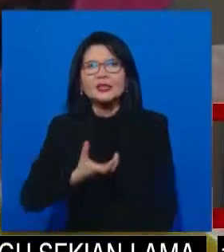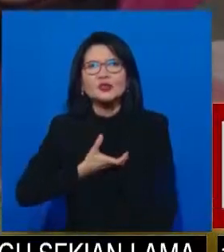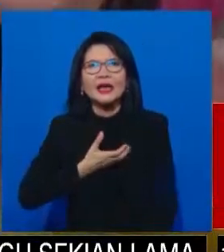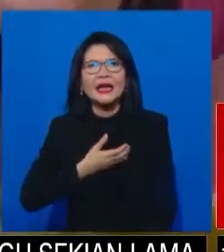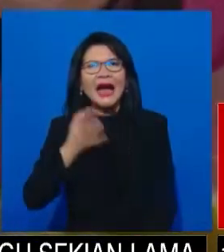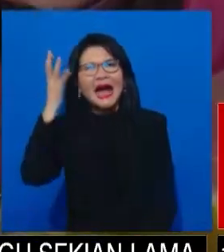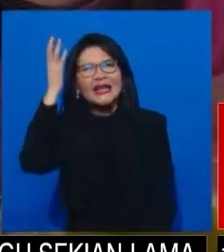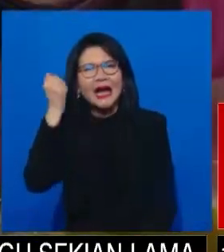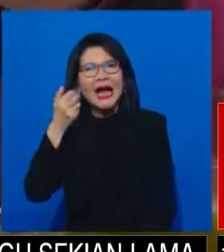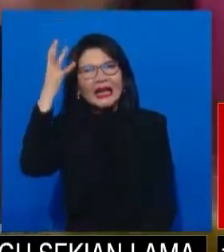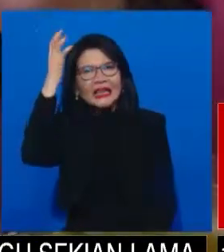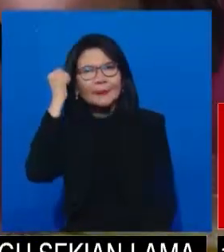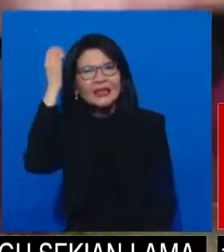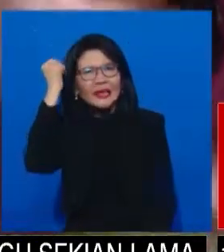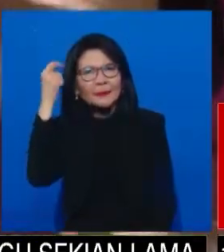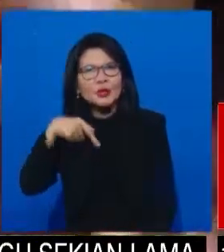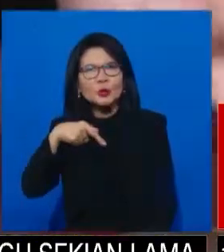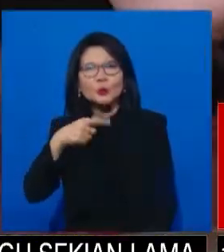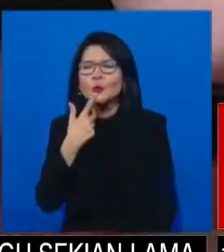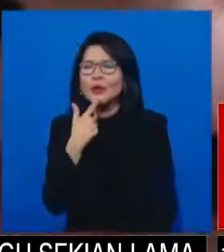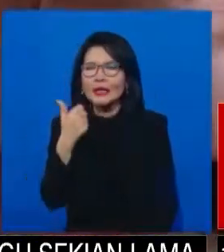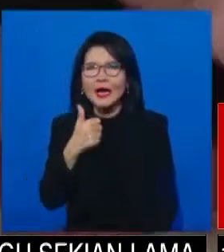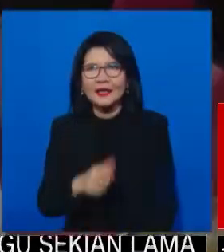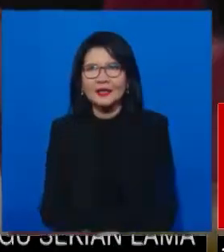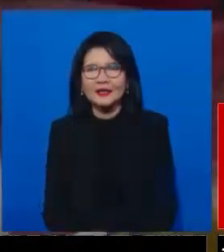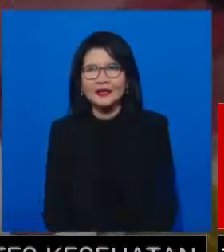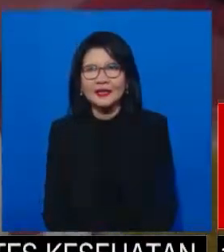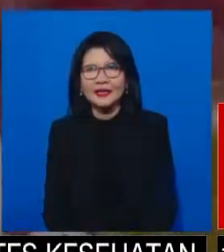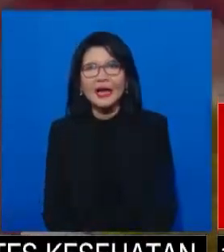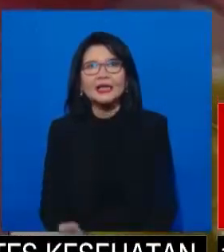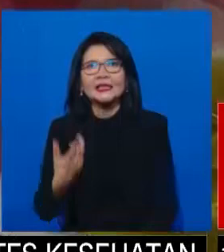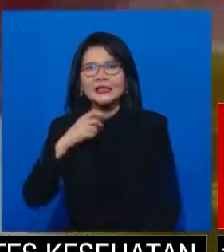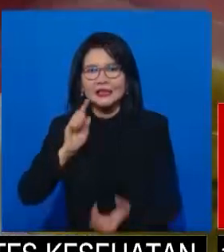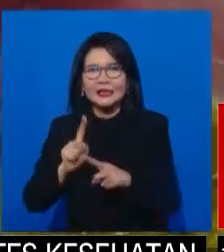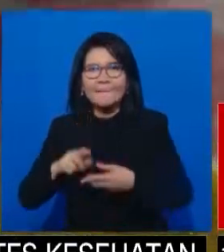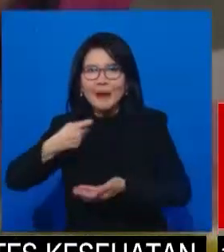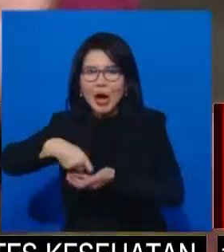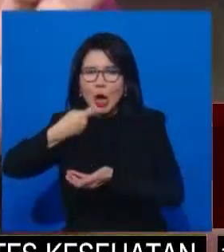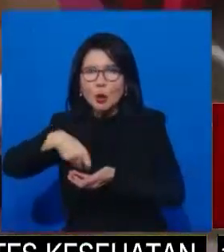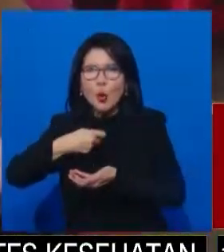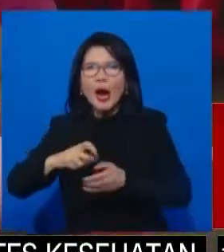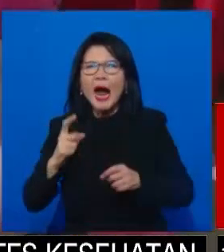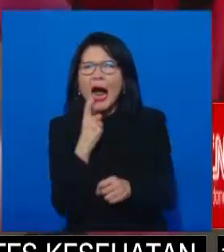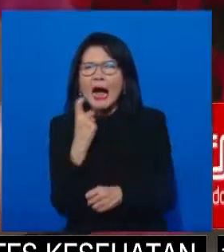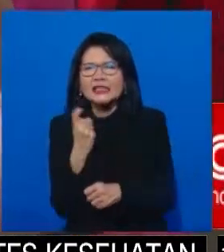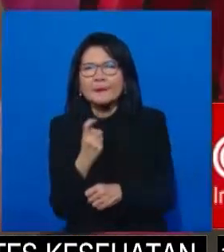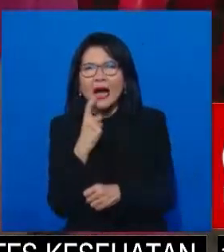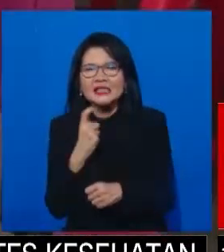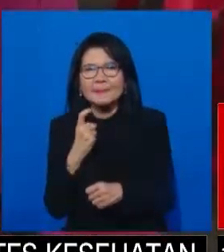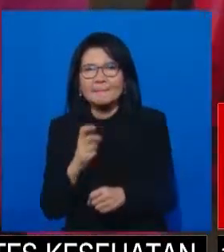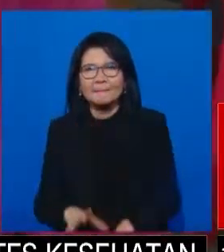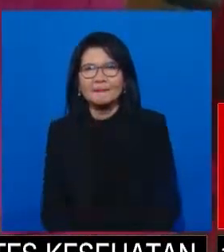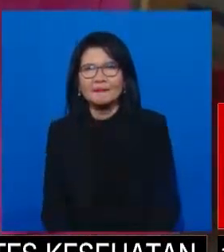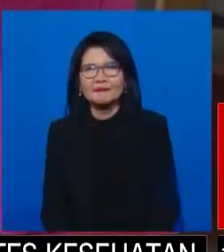ini. Memiliki rasa yang kuat banget. Nah, ini dipajukan sama kuahnya yang kerasa banget. Asem-asemnya dari belimbing